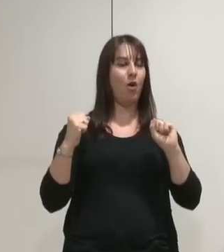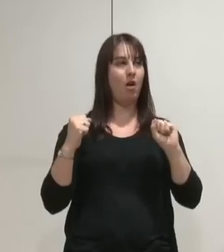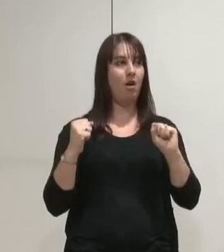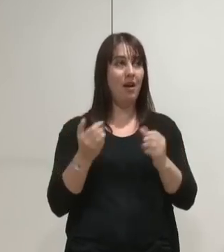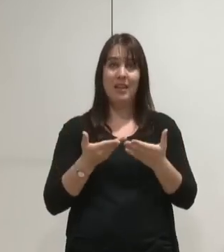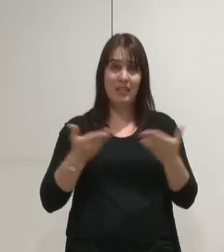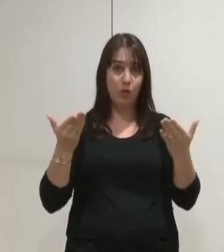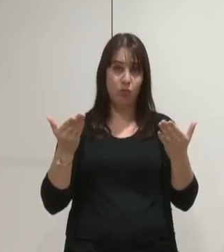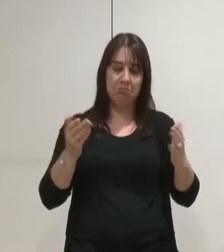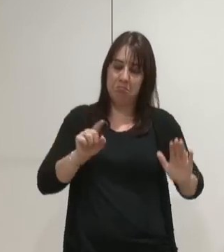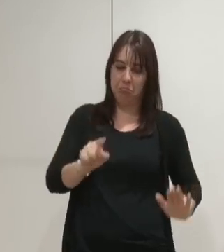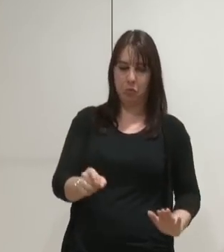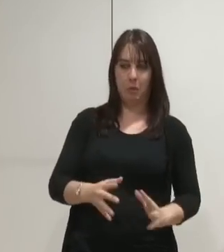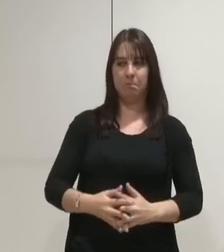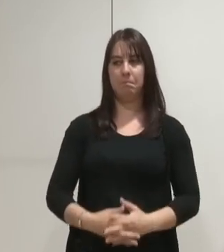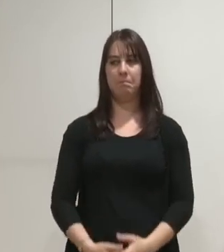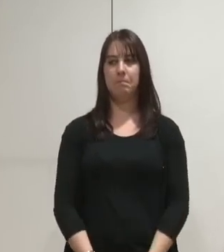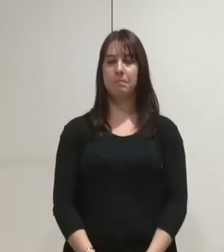ça et rien d'autre